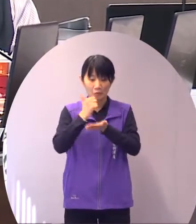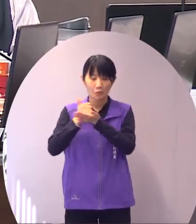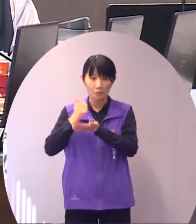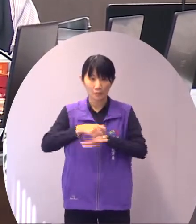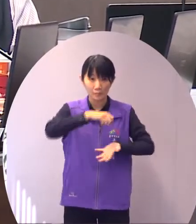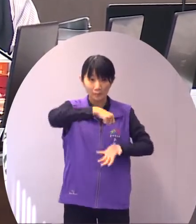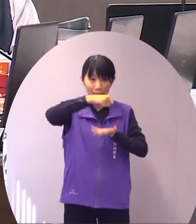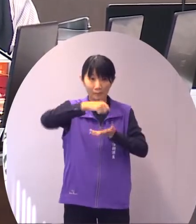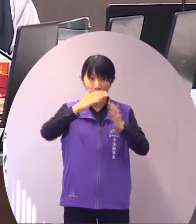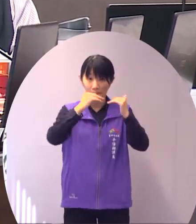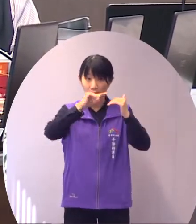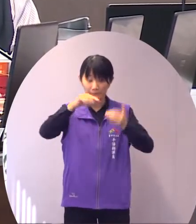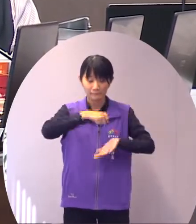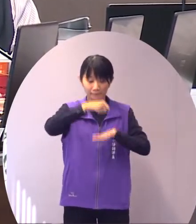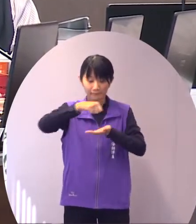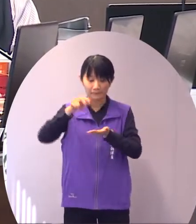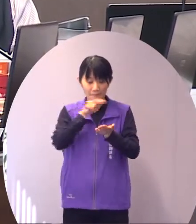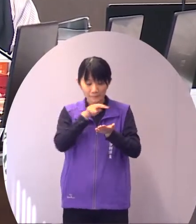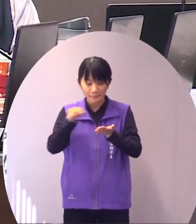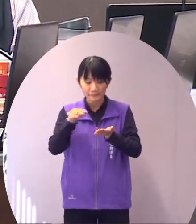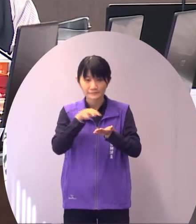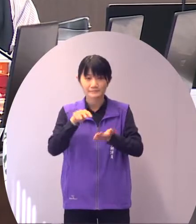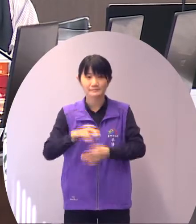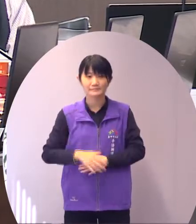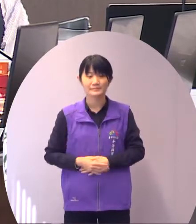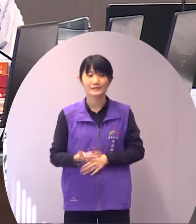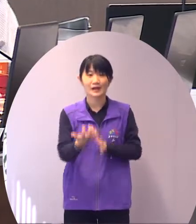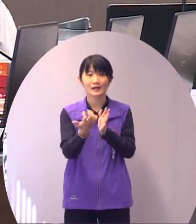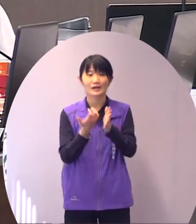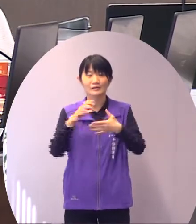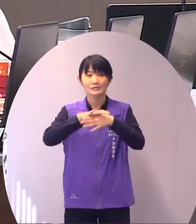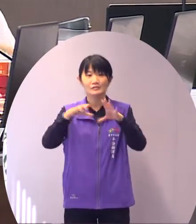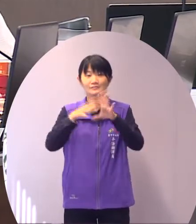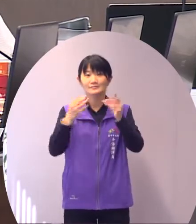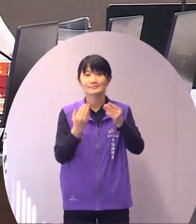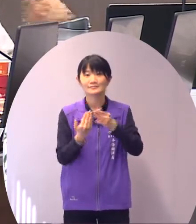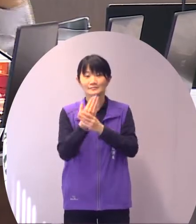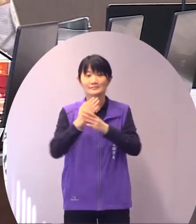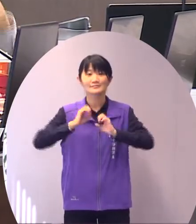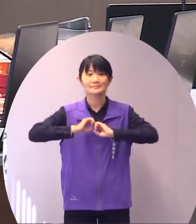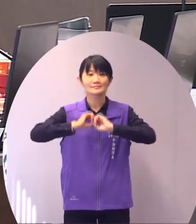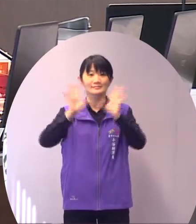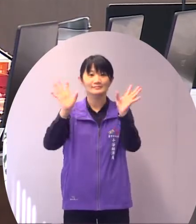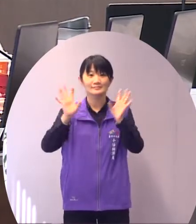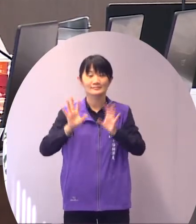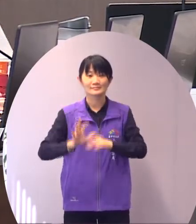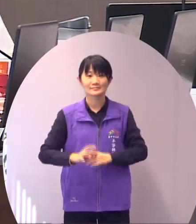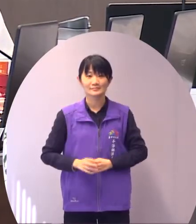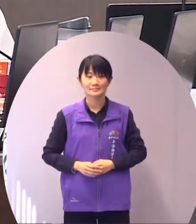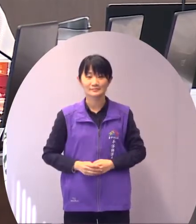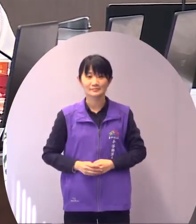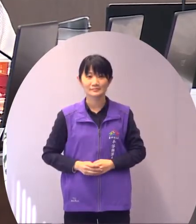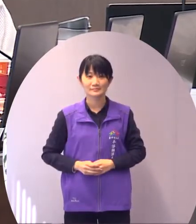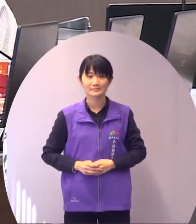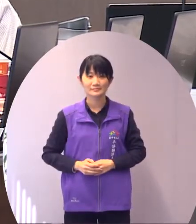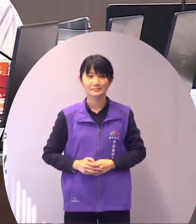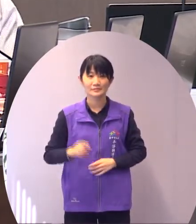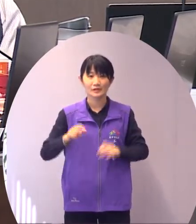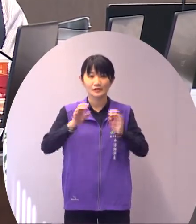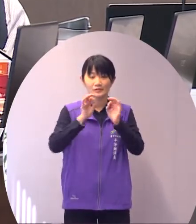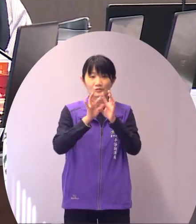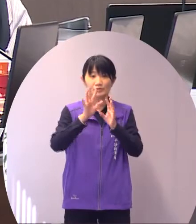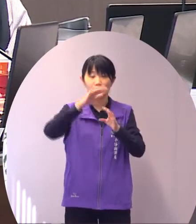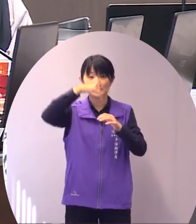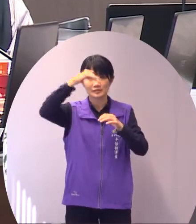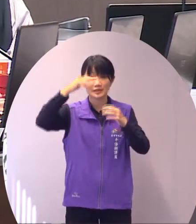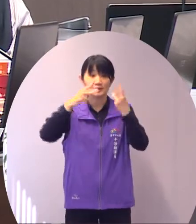面，我们可以看到像刚才那个文资处报告里面，他我们的光山行这个漆